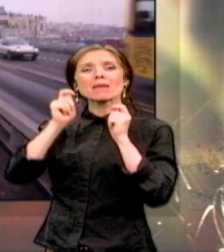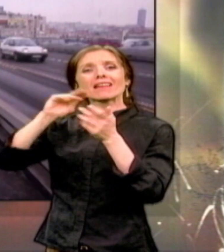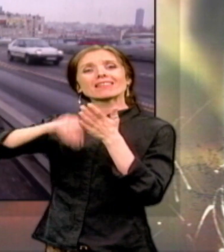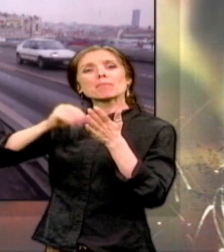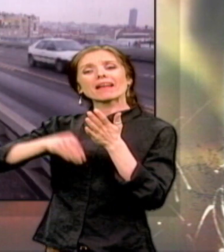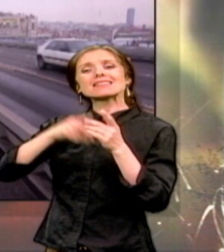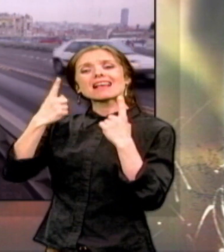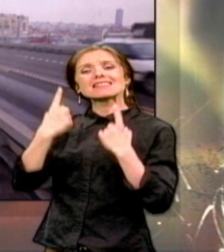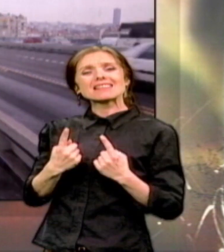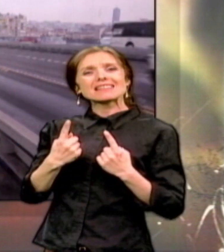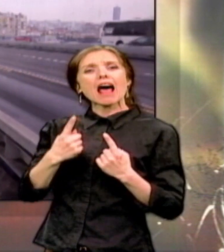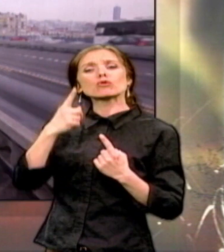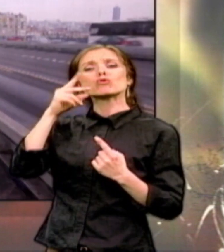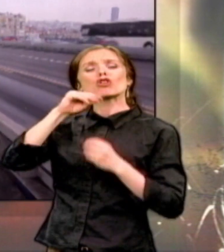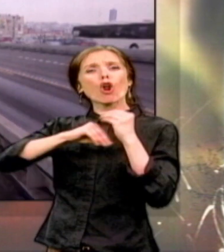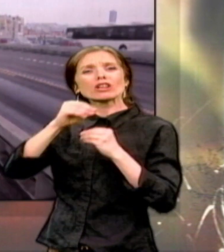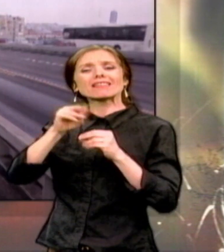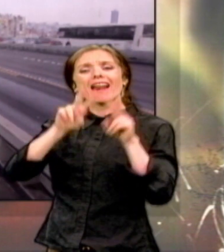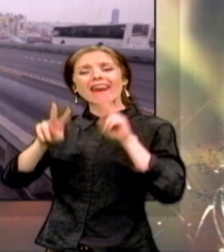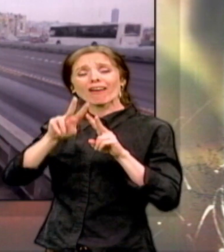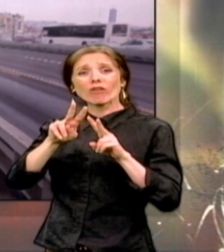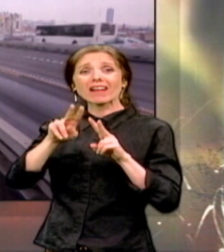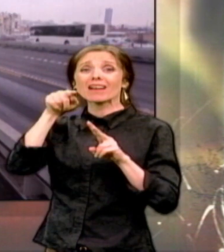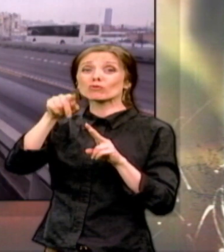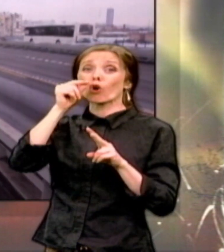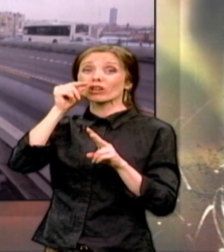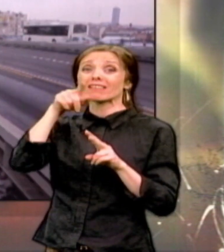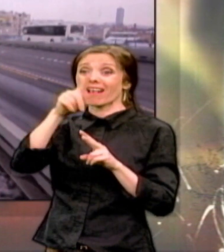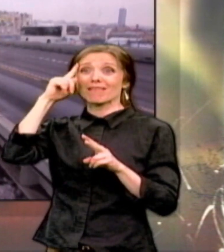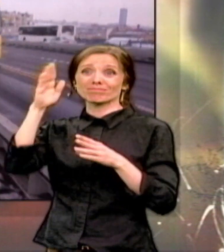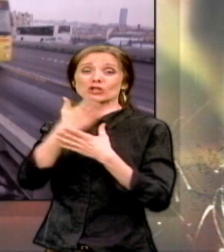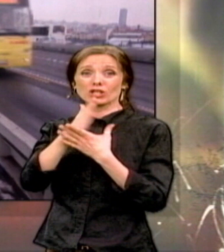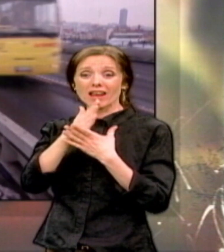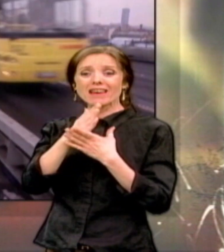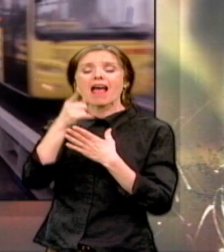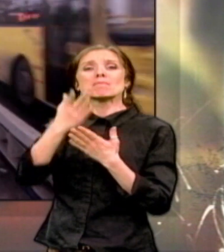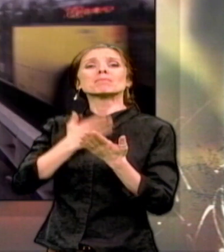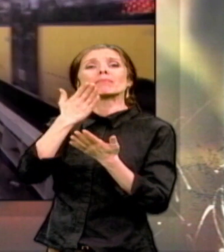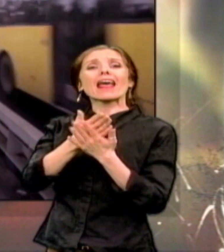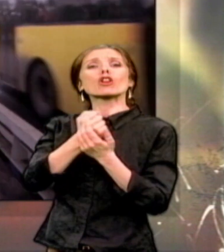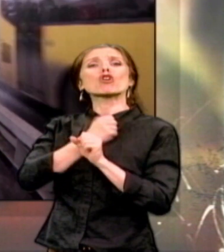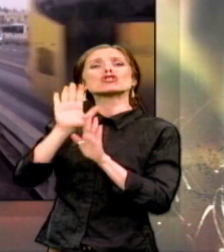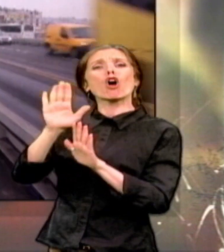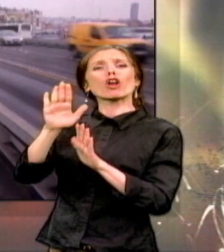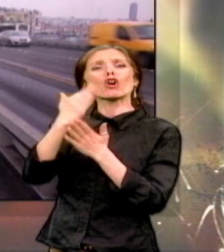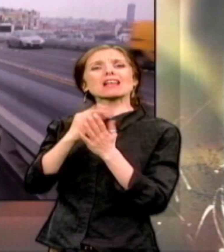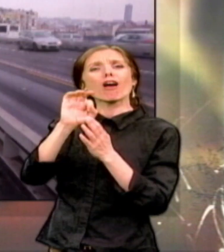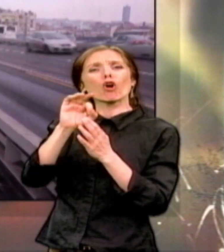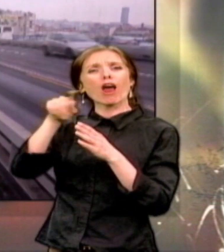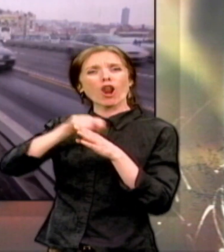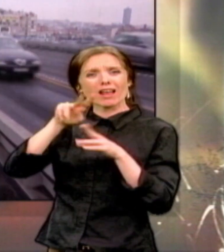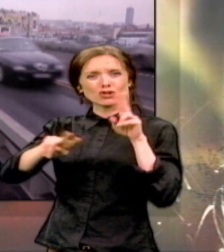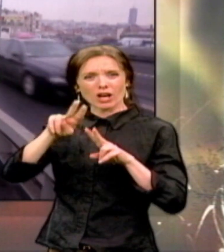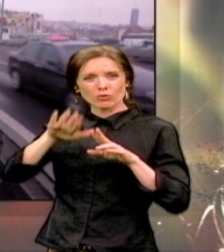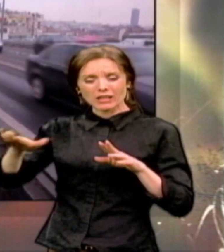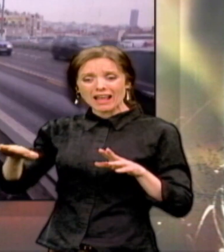roditelj-negovatelj koja je podelila i same roditelje. Sačinjen je predlog Zojinog zakona. Uvedena je predah usluga.